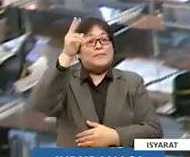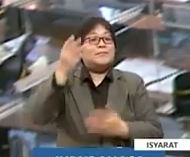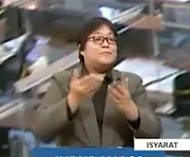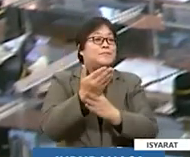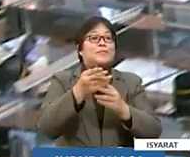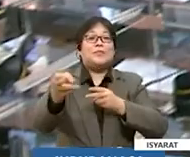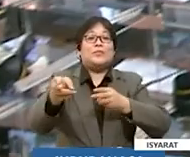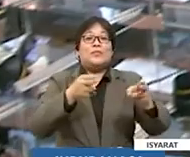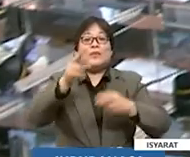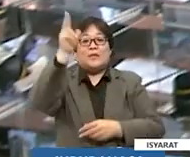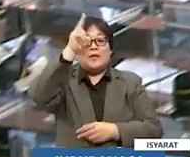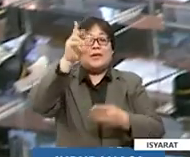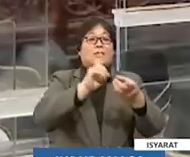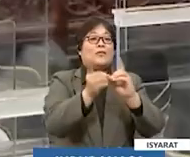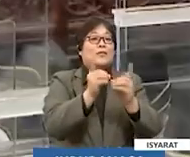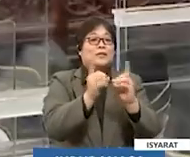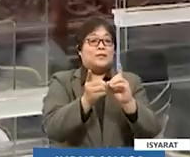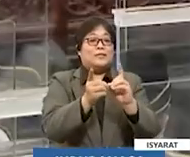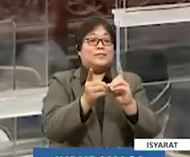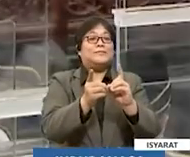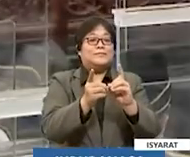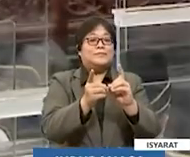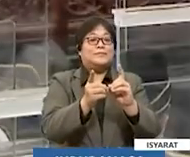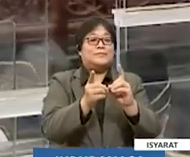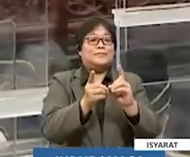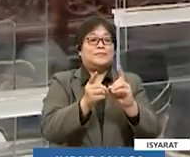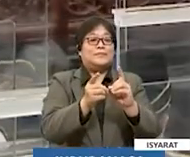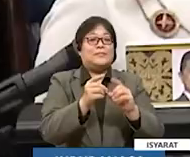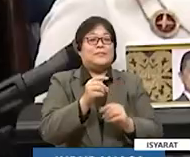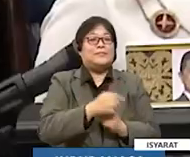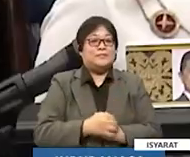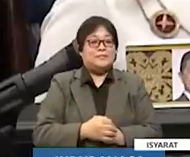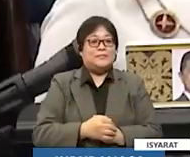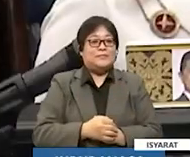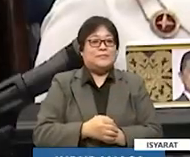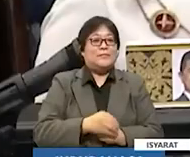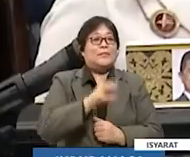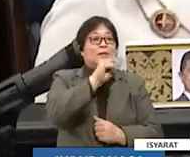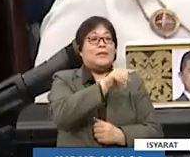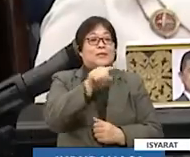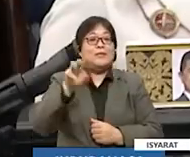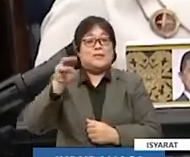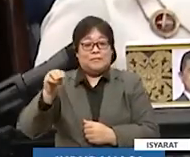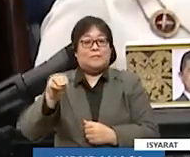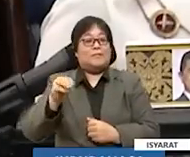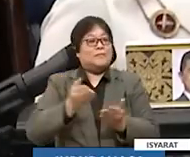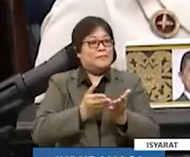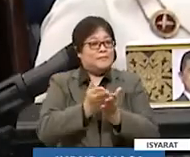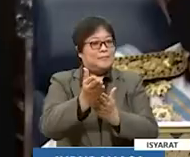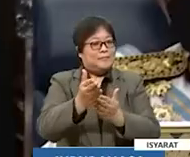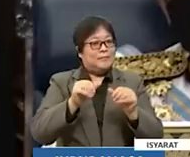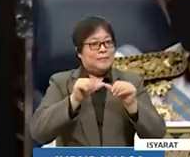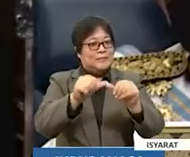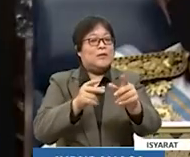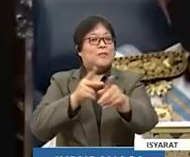melalui inisiatif kerajaan digital secara end-to-end supaya lebih telus, cekap dan